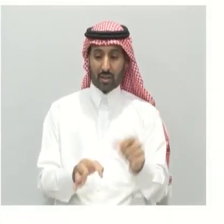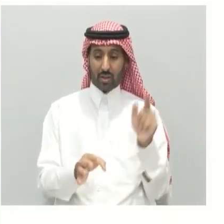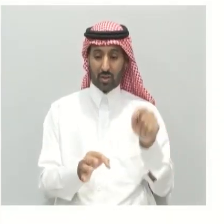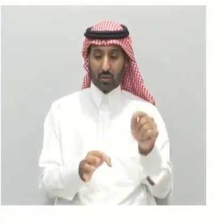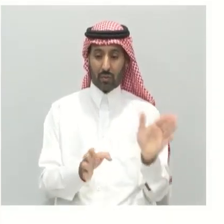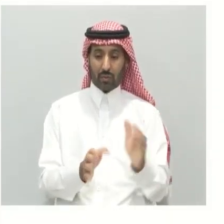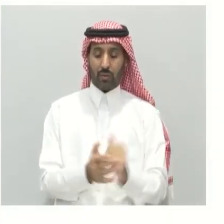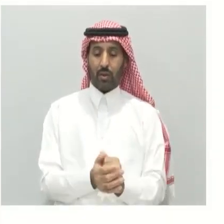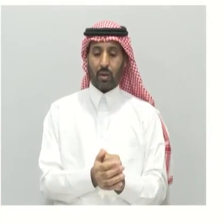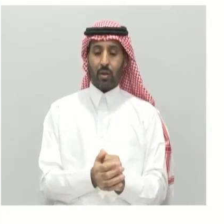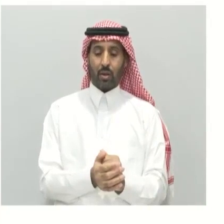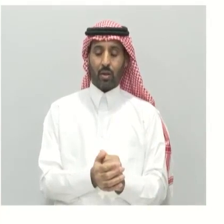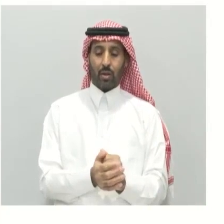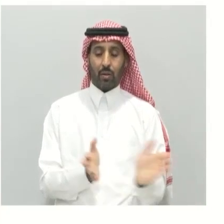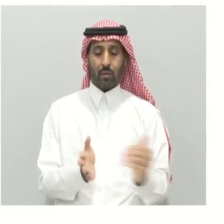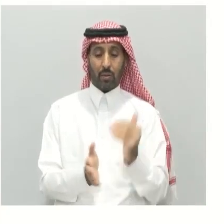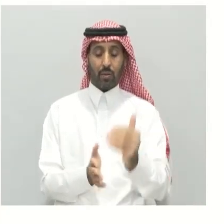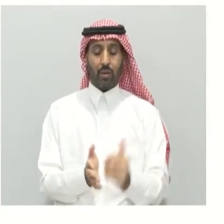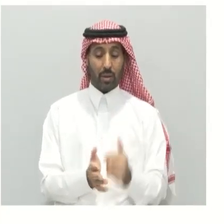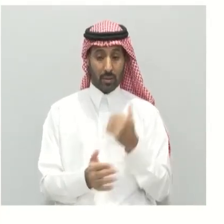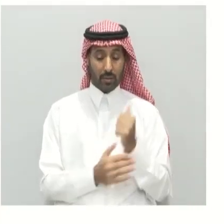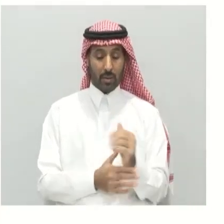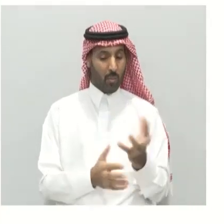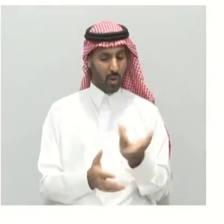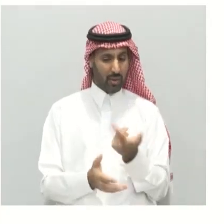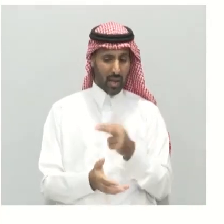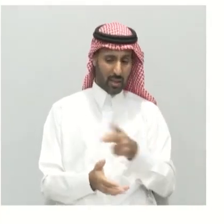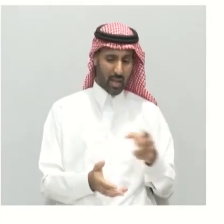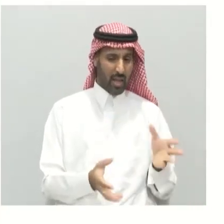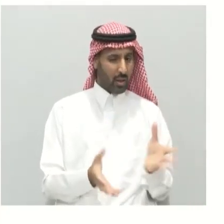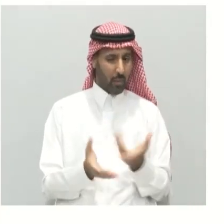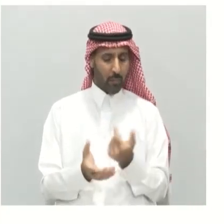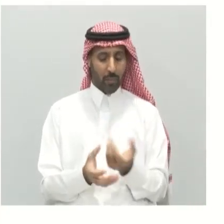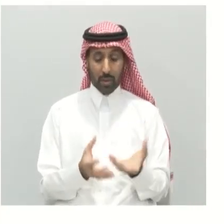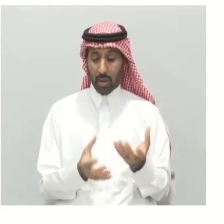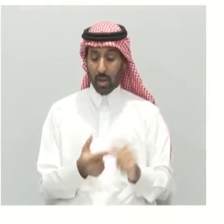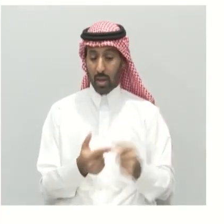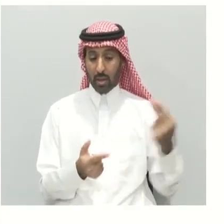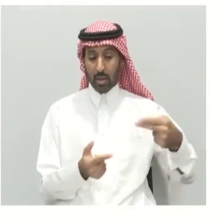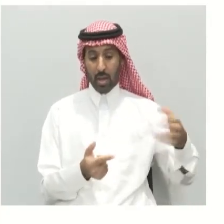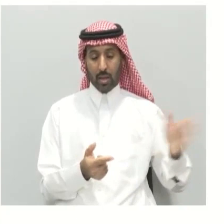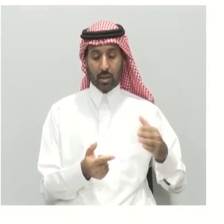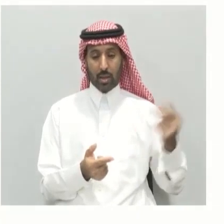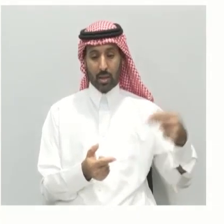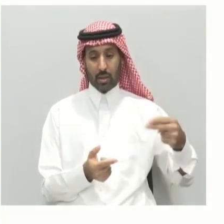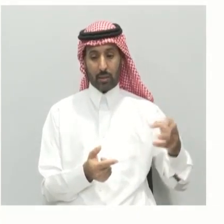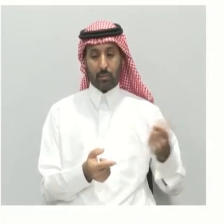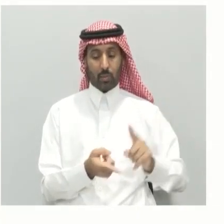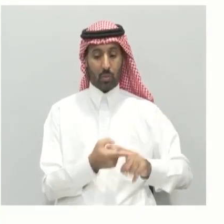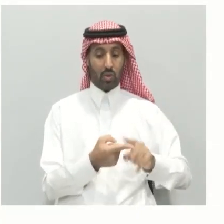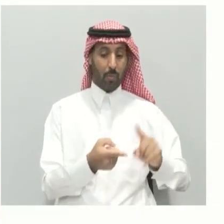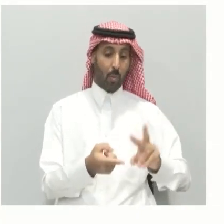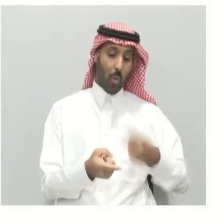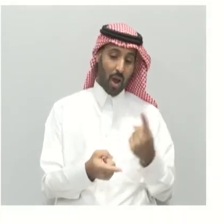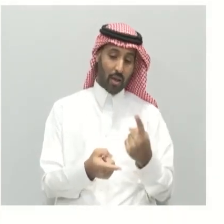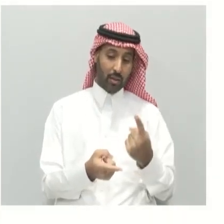عدد تاكسده صفر طيب تعال نشوف مقدار التغير لاحظ انه عندي هنا الهيدروجين الهيدروجين من موجب